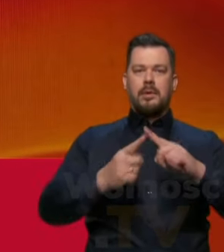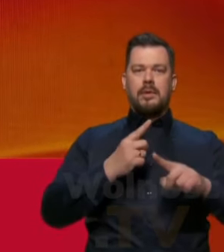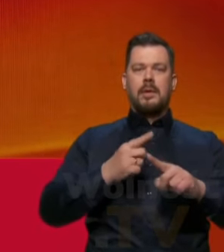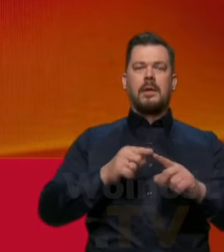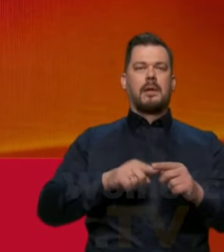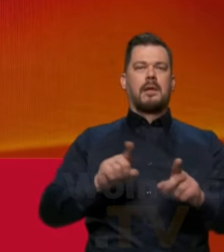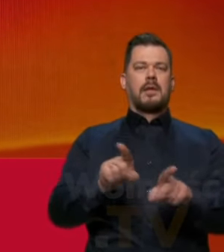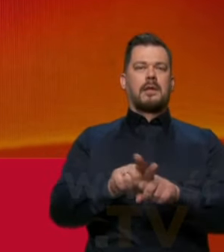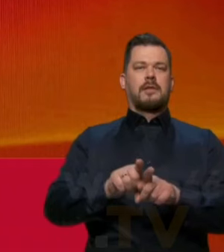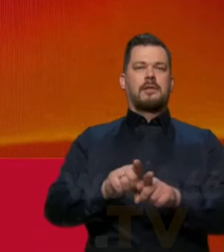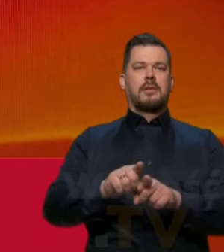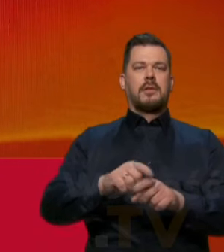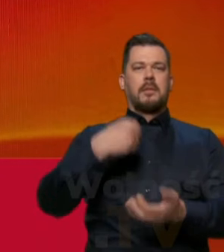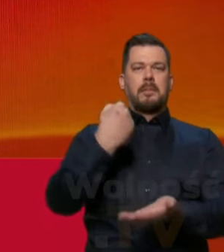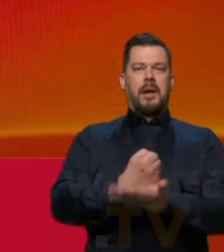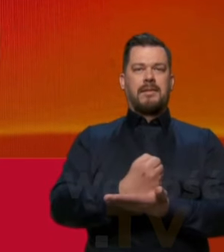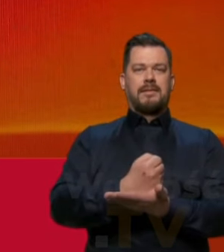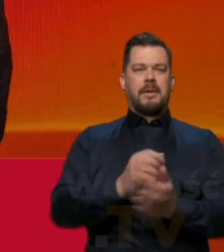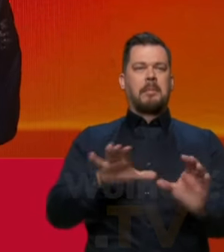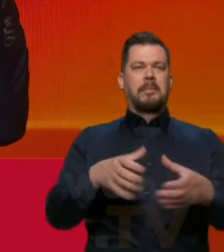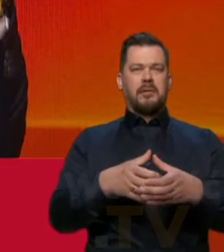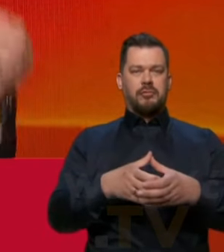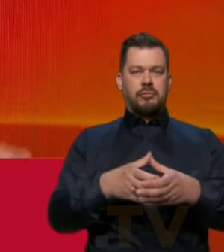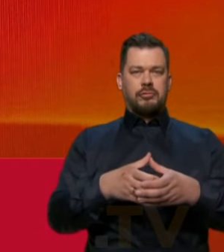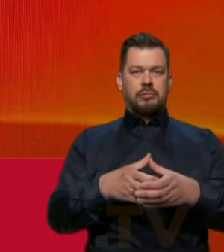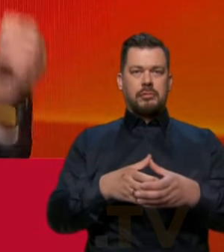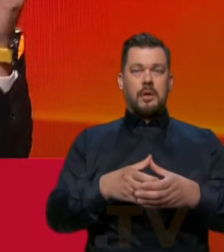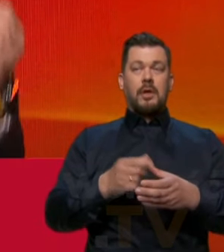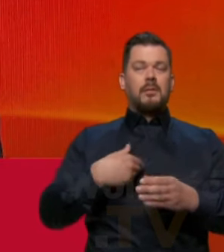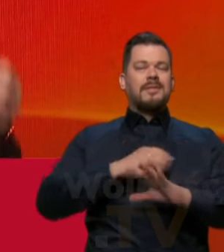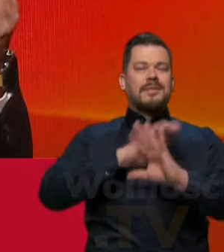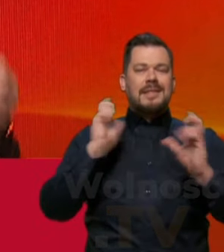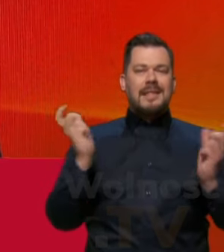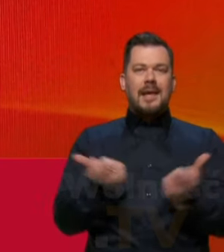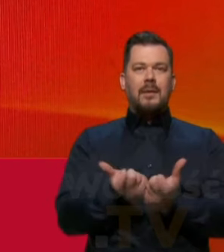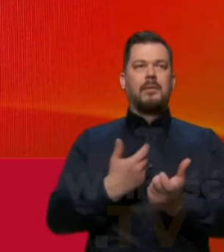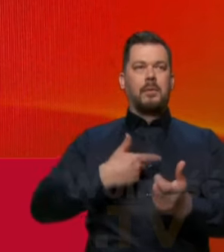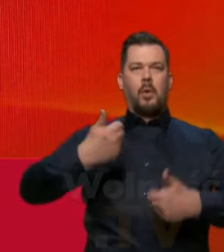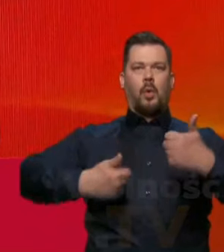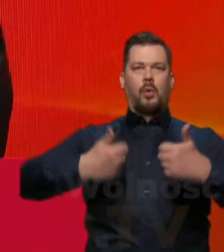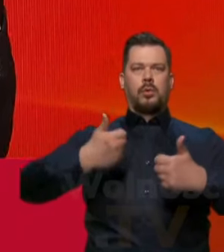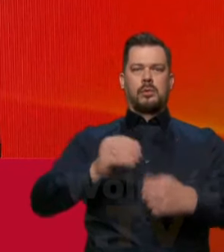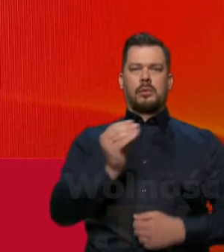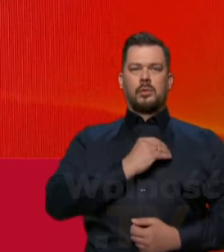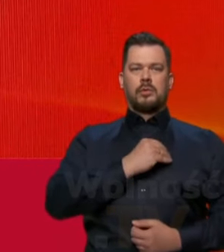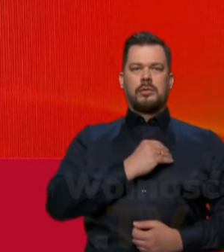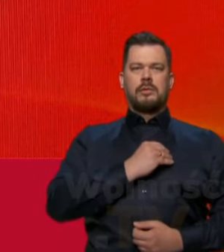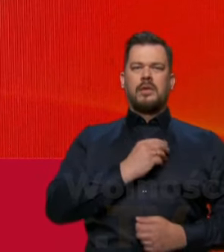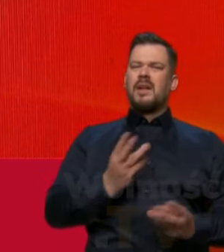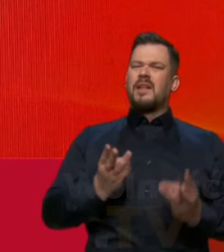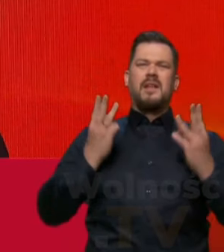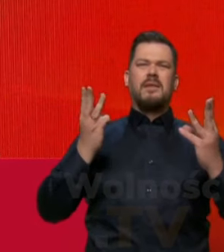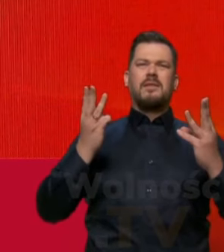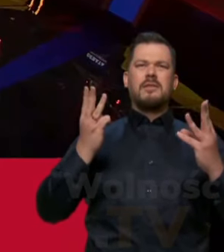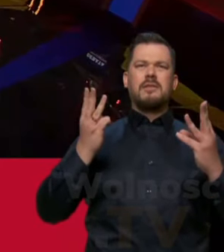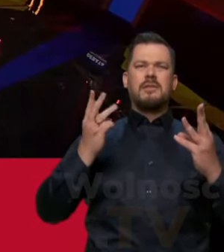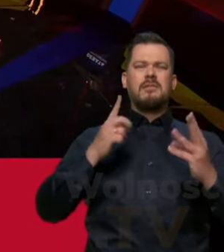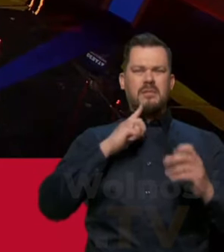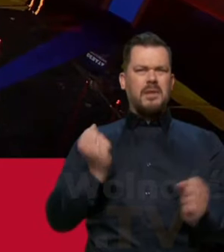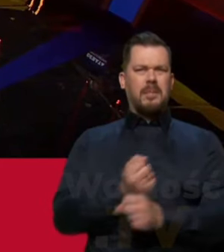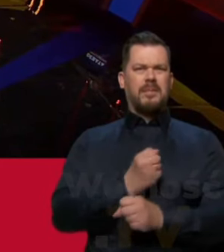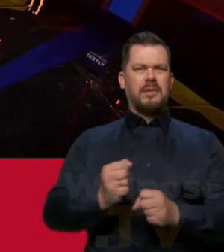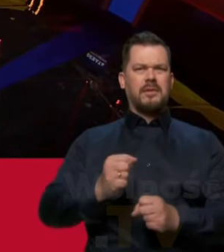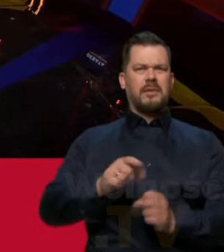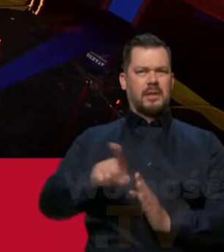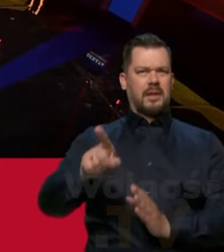właśnie z organizacjami, które broniły praw mniejszości, bo robiliśmy to w przejrzystych, otwartych konkursach. I dzisiaj najważniejsze jest to, żeby na serio traktować